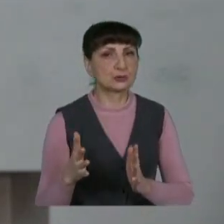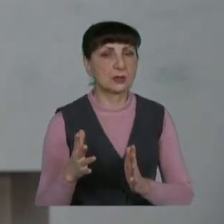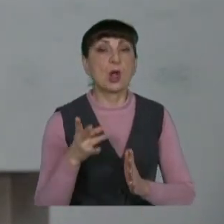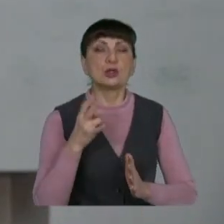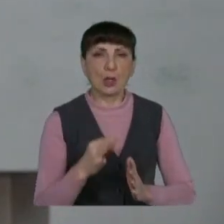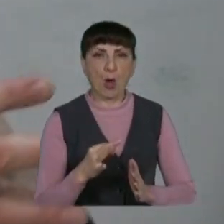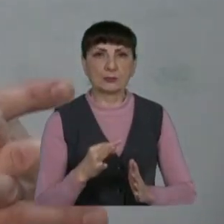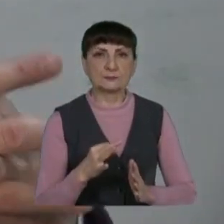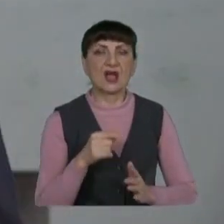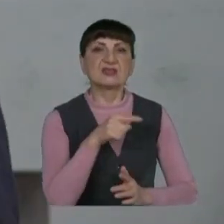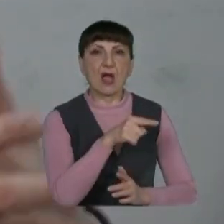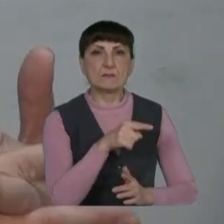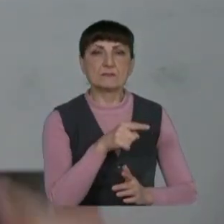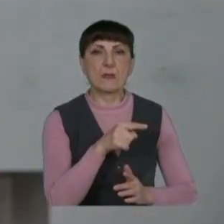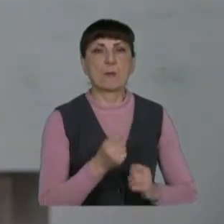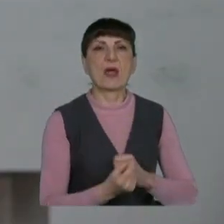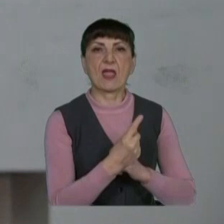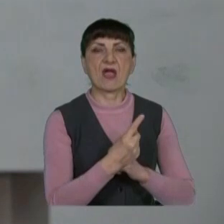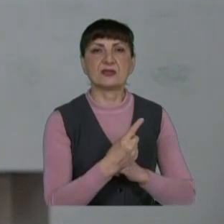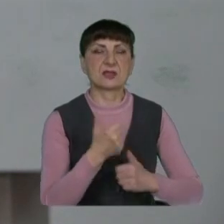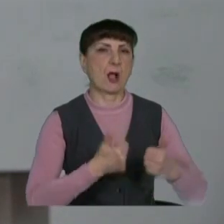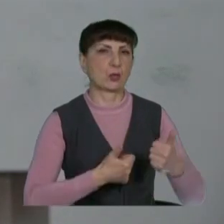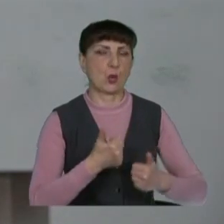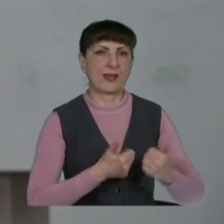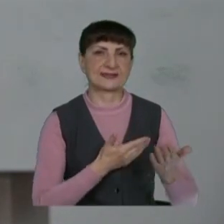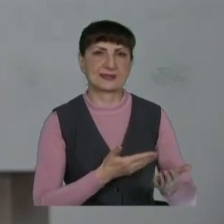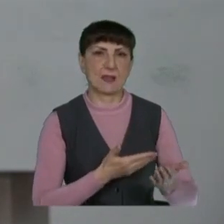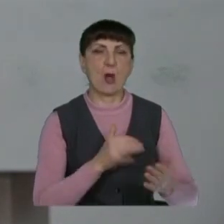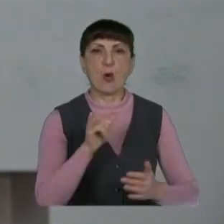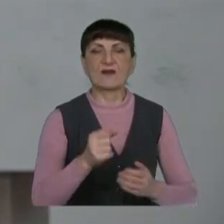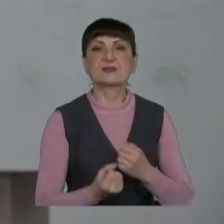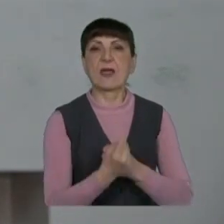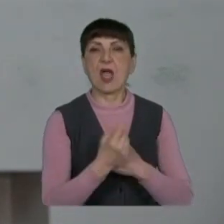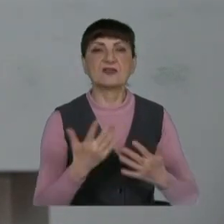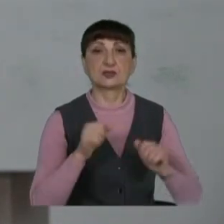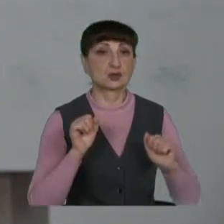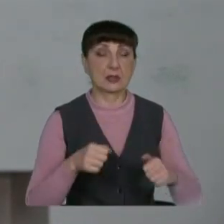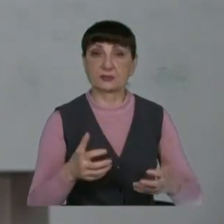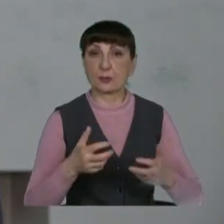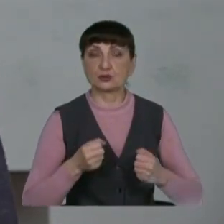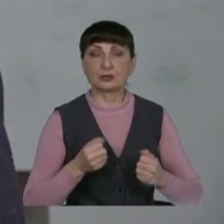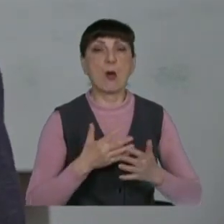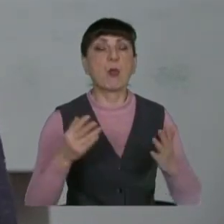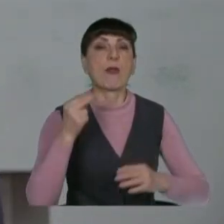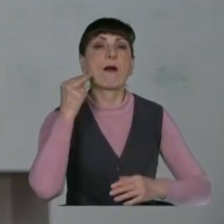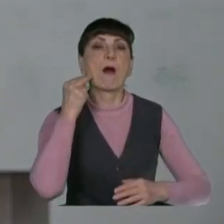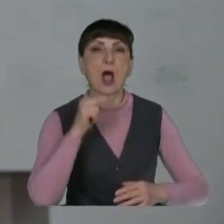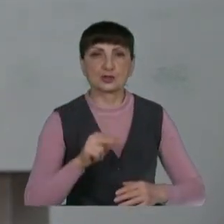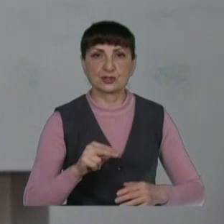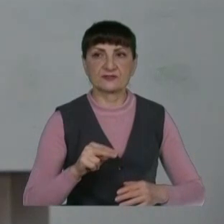по крайней мере, там, во-первых, появится хоть какая-то конкуренция, у вас появится хоть какой-то шанс получить более качественную,